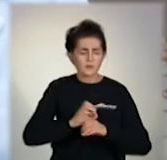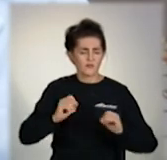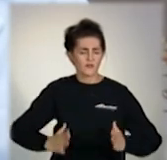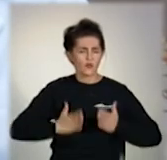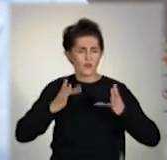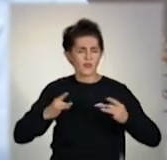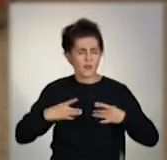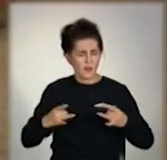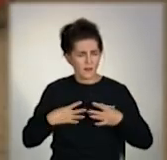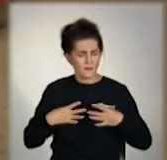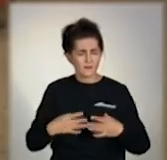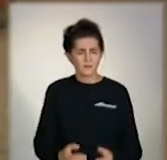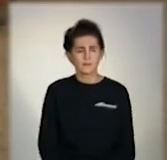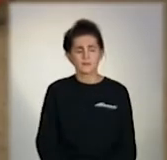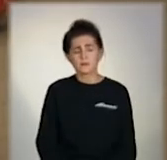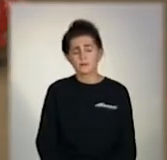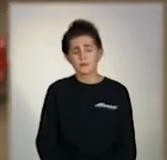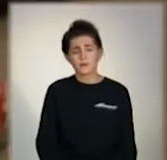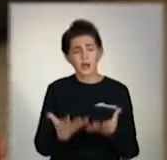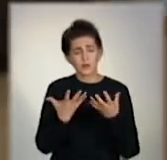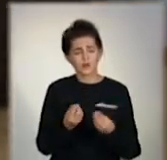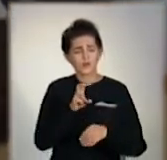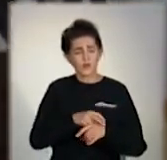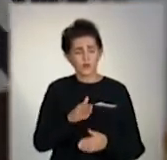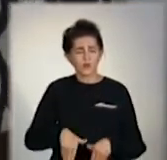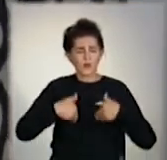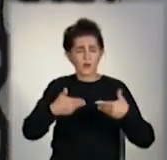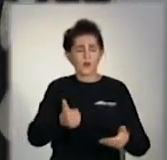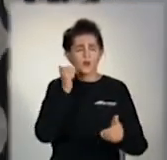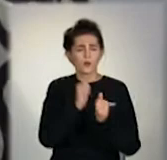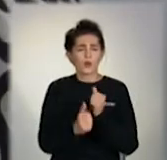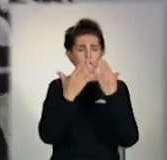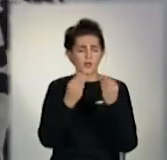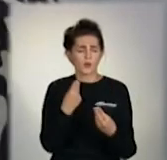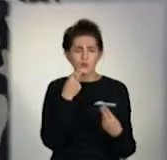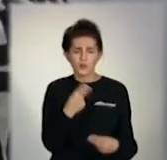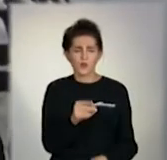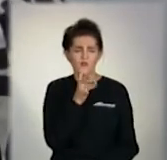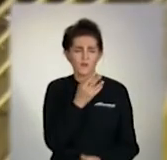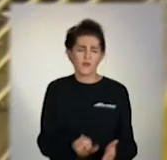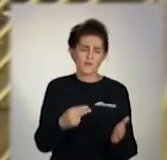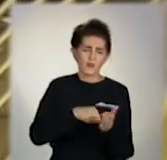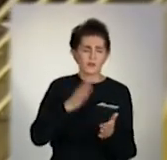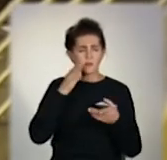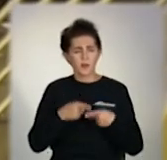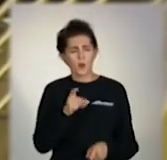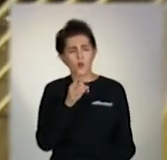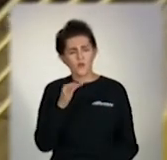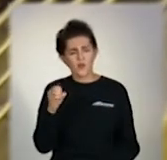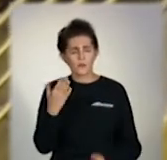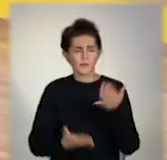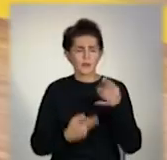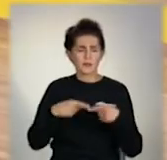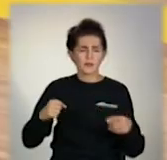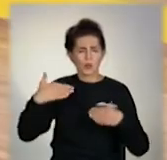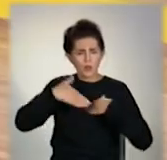збудливість нервової системи. Також лікар додав, варто щодня лягати та прокидатися в однаковий час і не зловживати кофеїном, їжею та фізичними